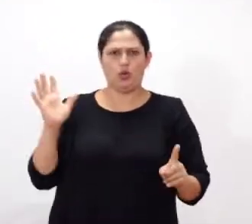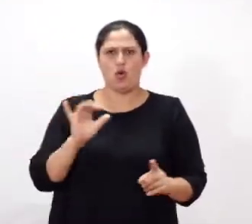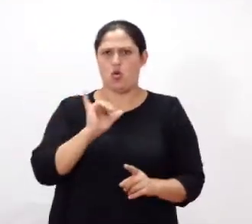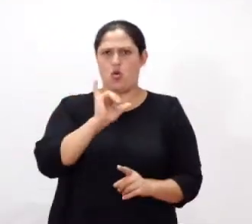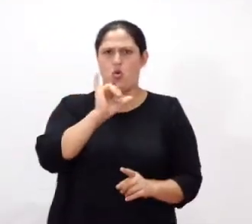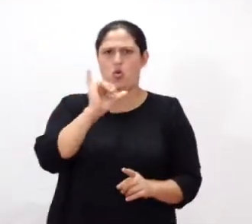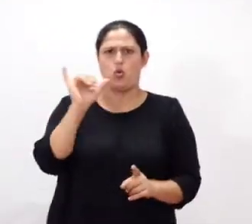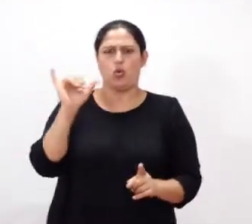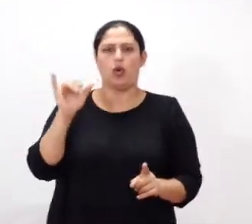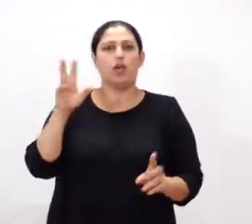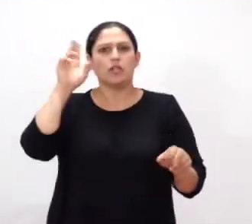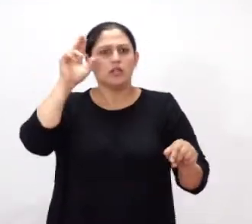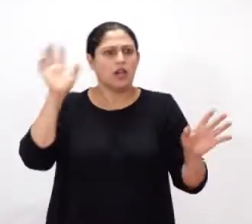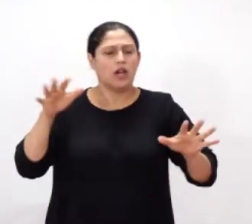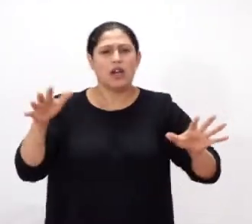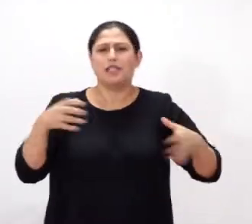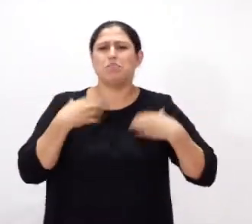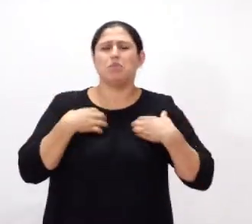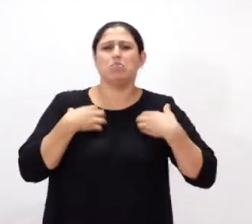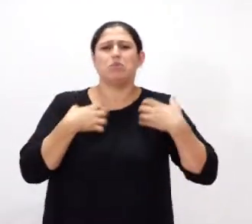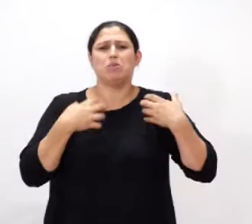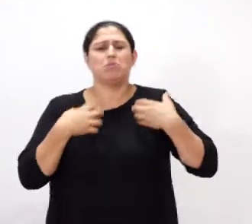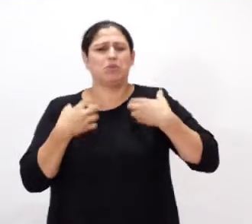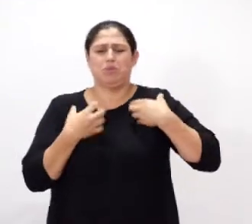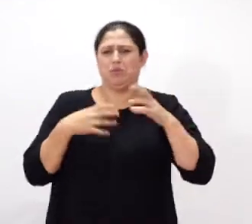اومد زرگوشک